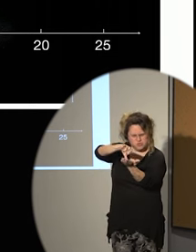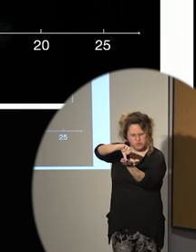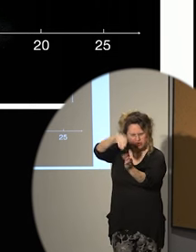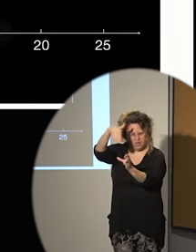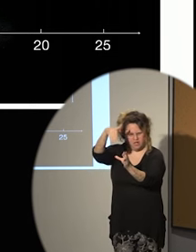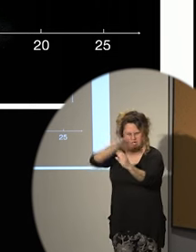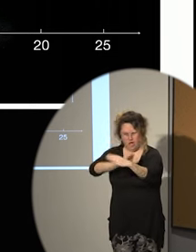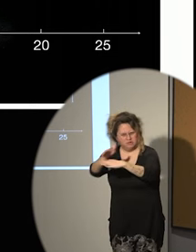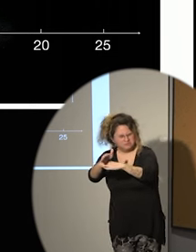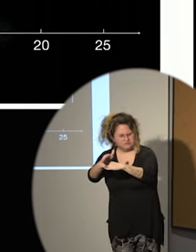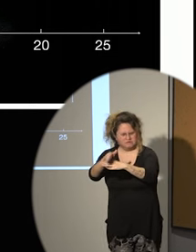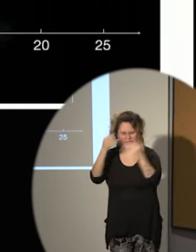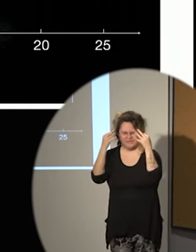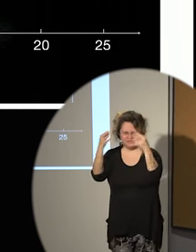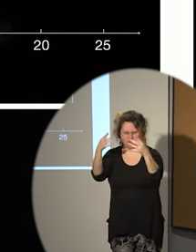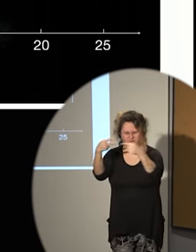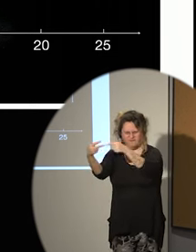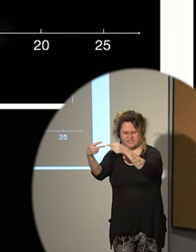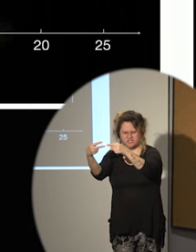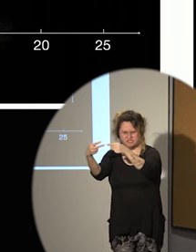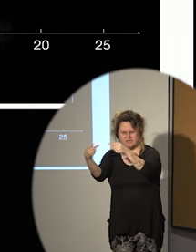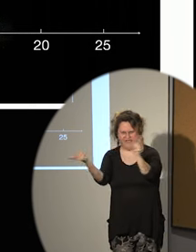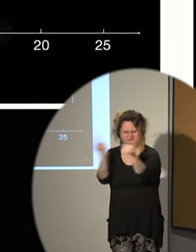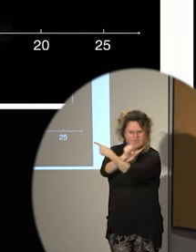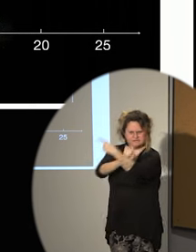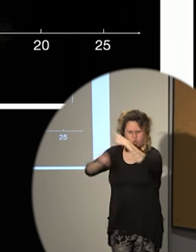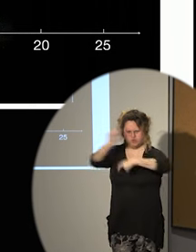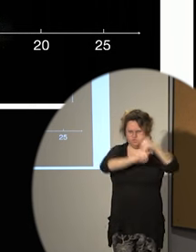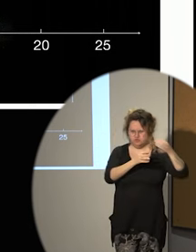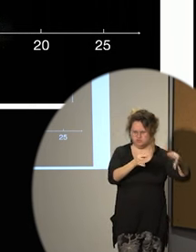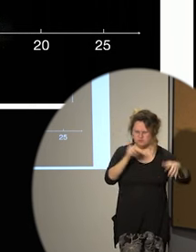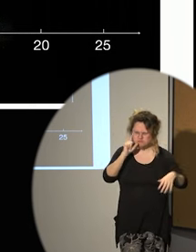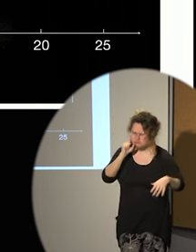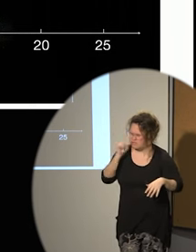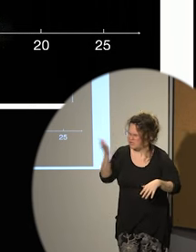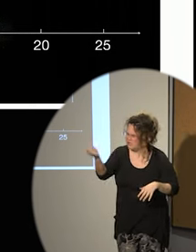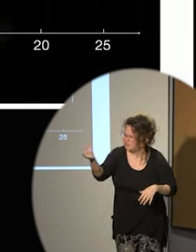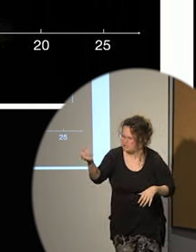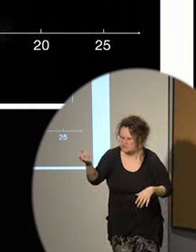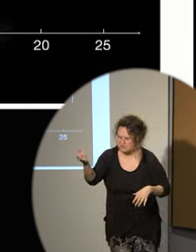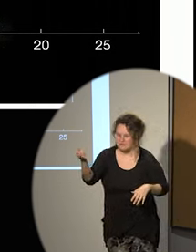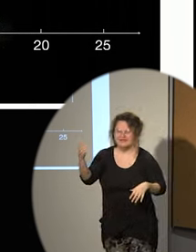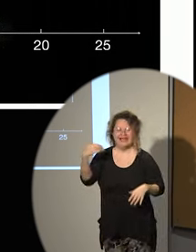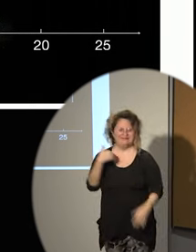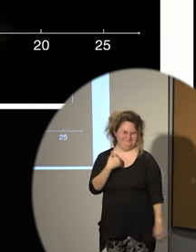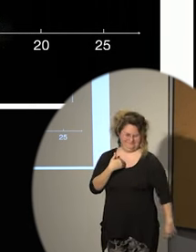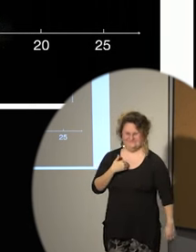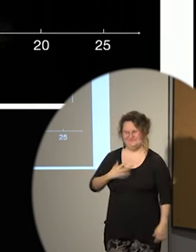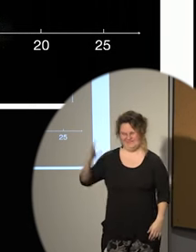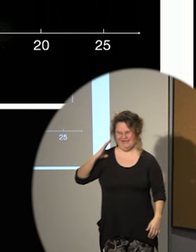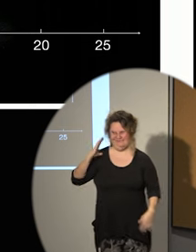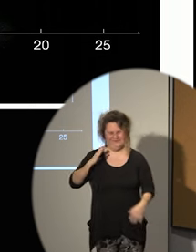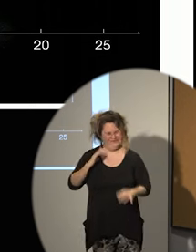Alors, en fait, ça se démontre mathématiquement. J'avais fait ça il y a un temps certain, quand j'avais votre âge, je suppose, je ne sais